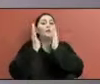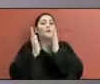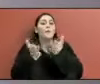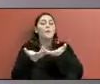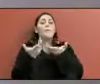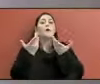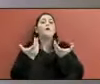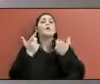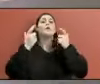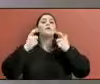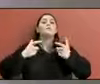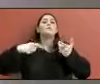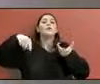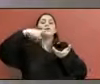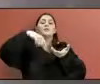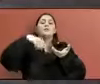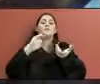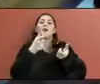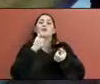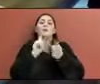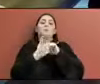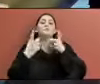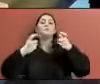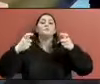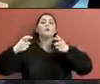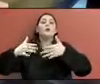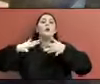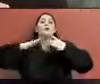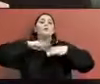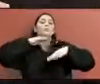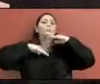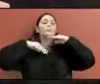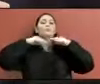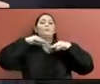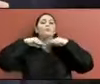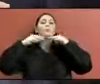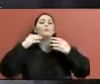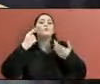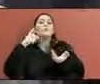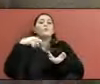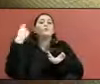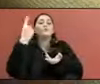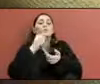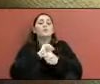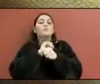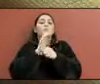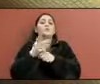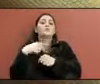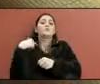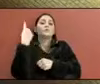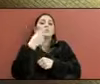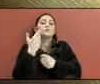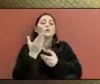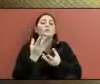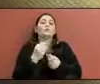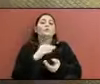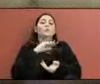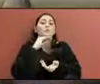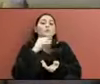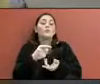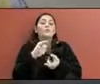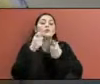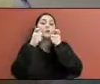sınırlamasından dolayı orada 10-12 öğrenciyle birebir de çünkü şu anda eğitimler devam ediyor COVID'den dolayı. Çok dikkat ediyoruz bu